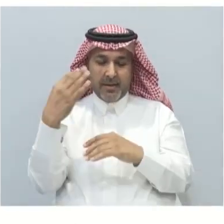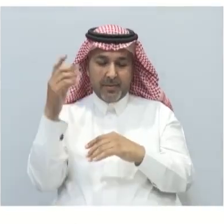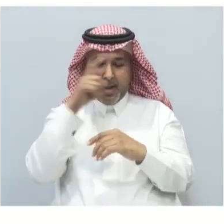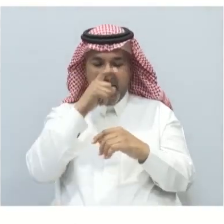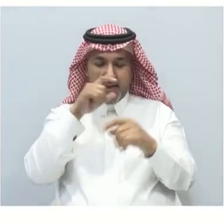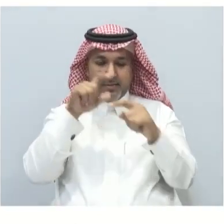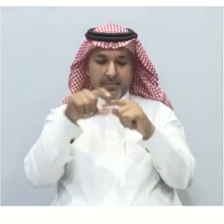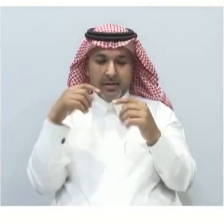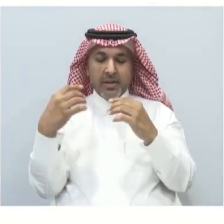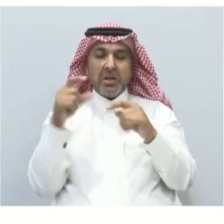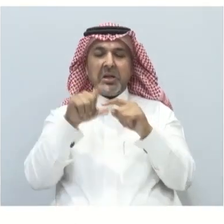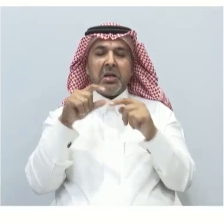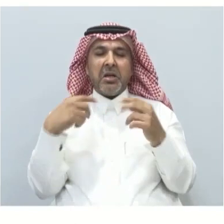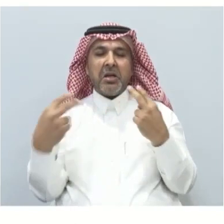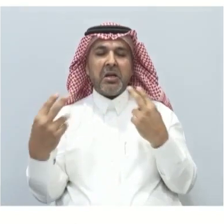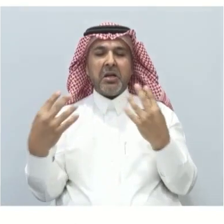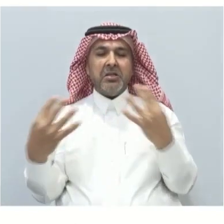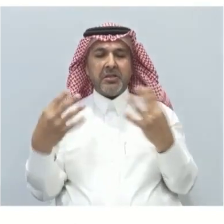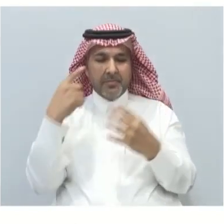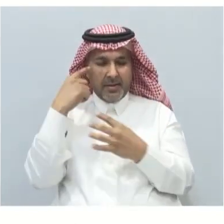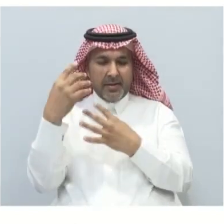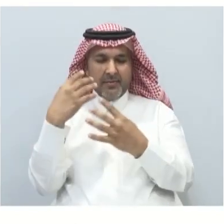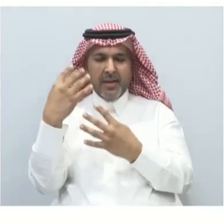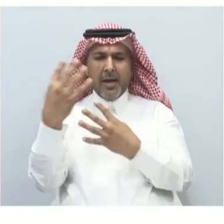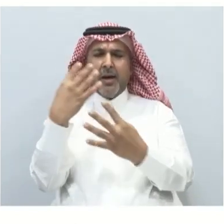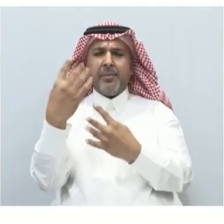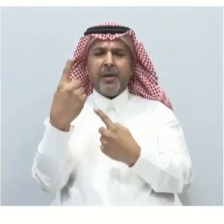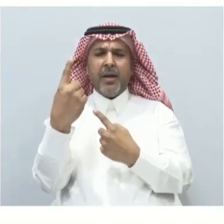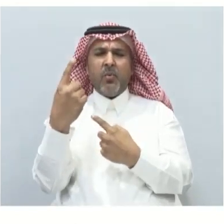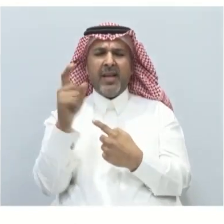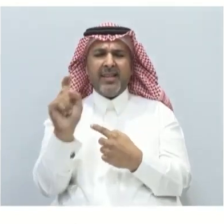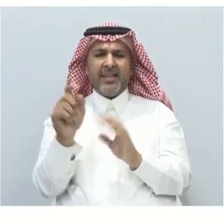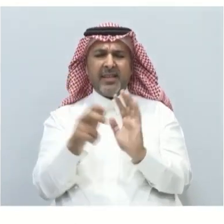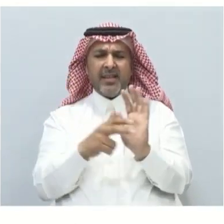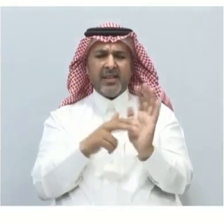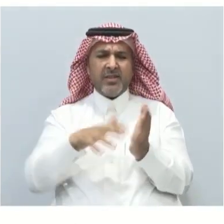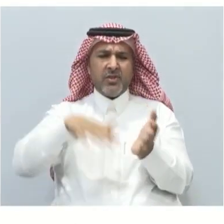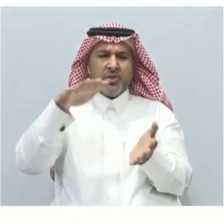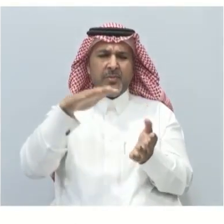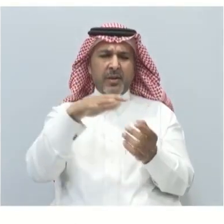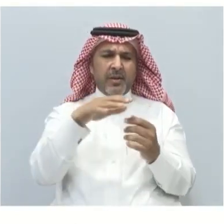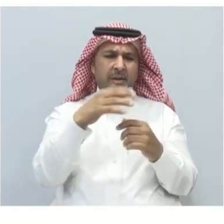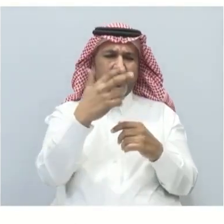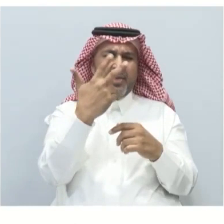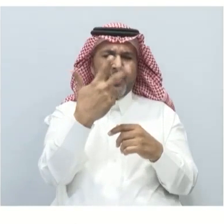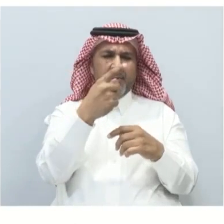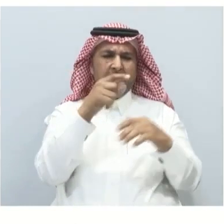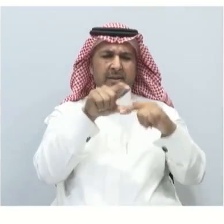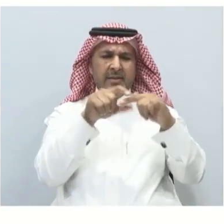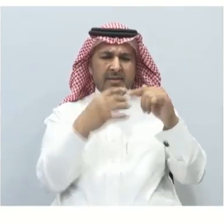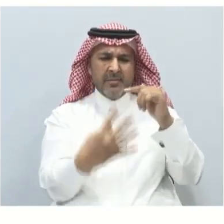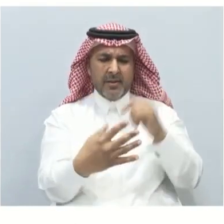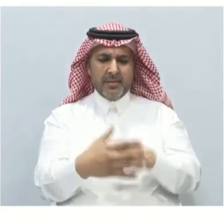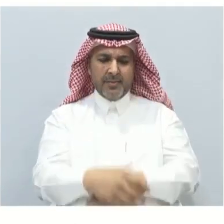من 18 وبقسم الطرفين على 4 هنحصل على